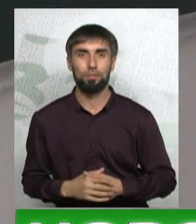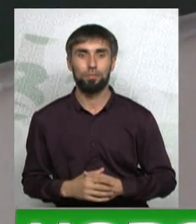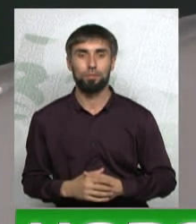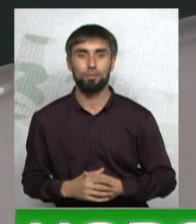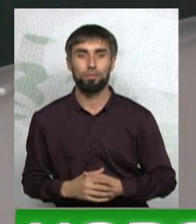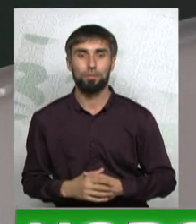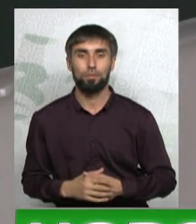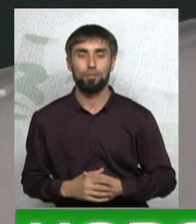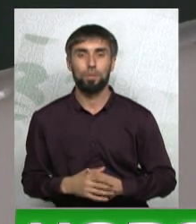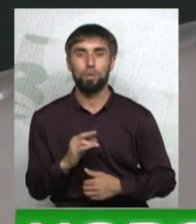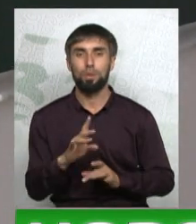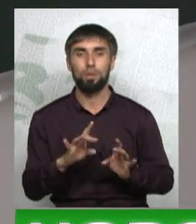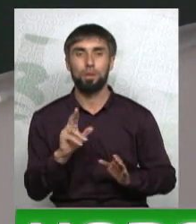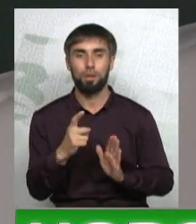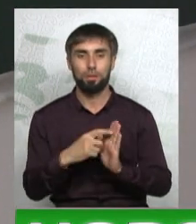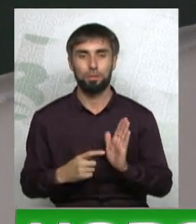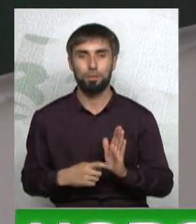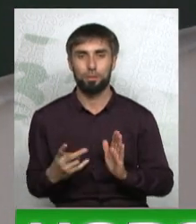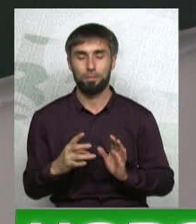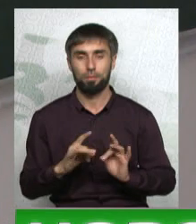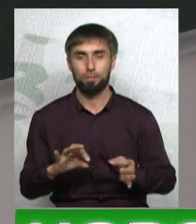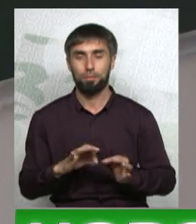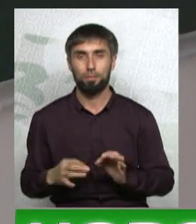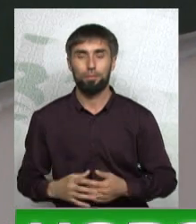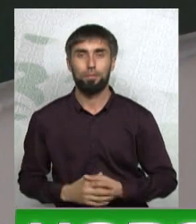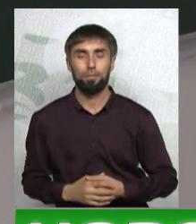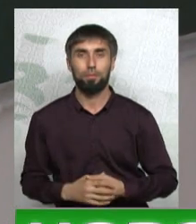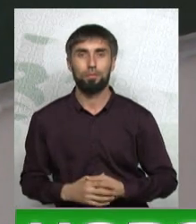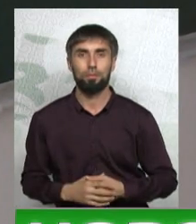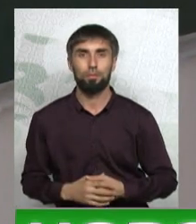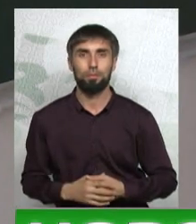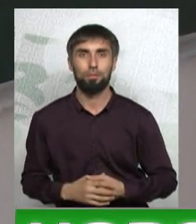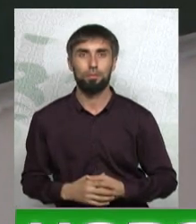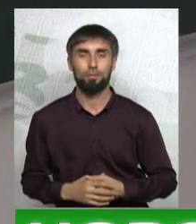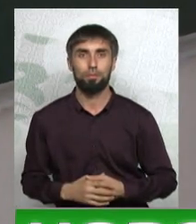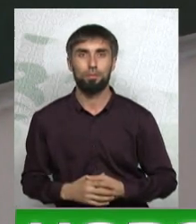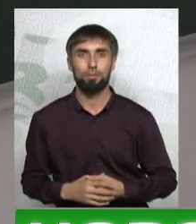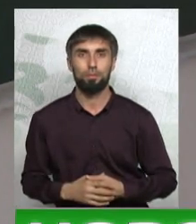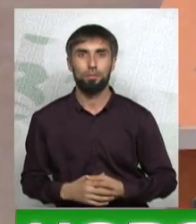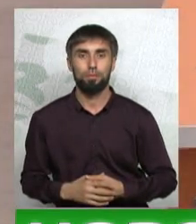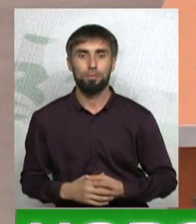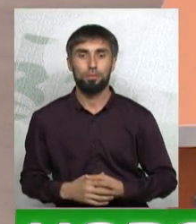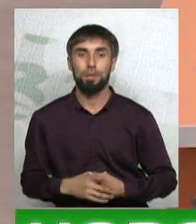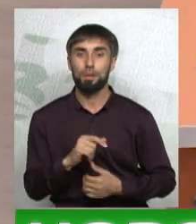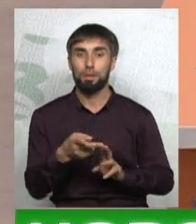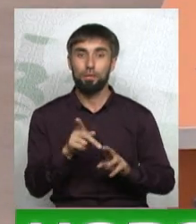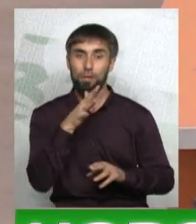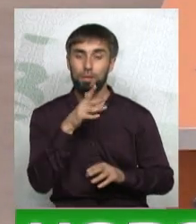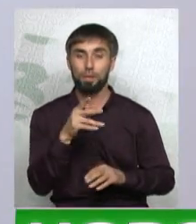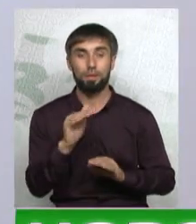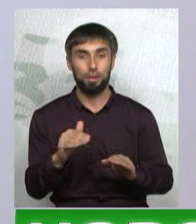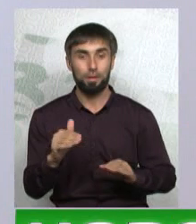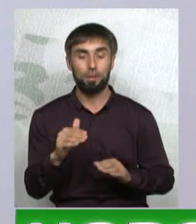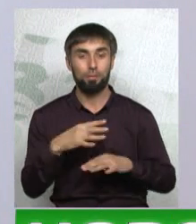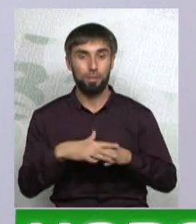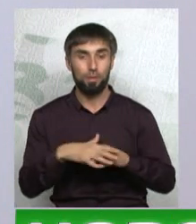множители, представляем в виде произведения двух множителей, где у нас есть признаки делимости. За это время юные